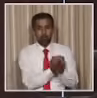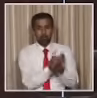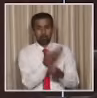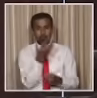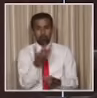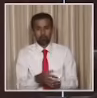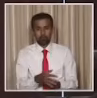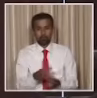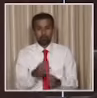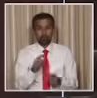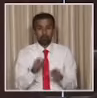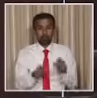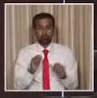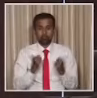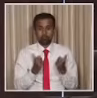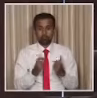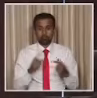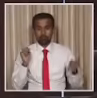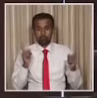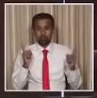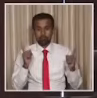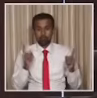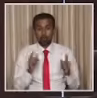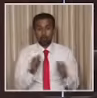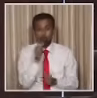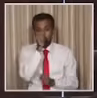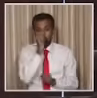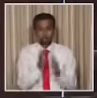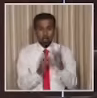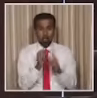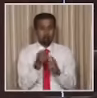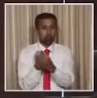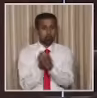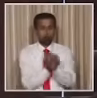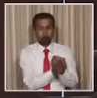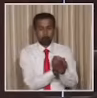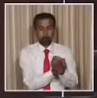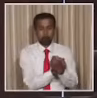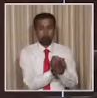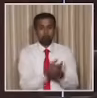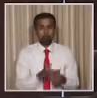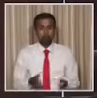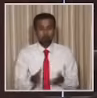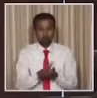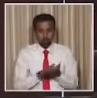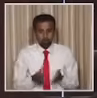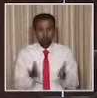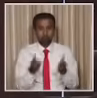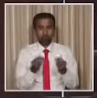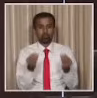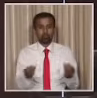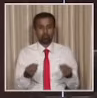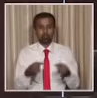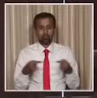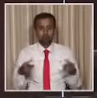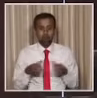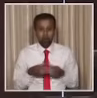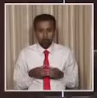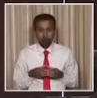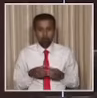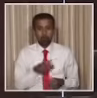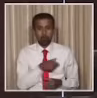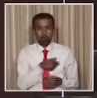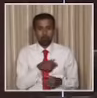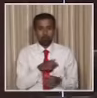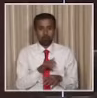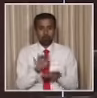තිනවා ජනතාවගේ ජීවිතත් එක්ක සෙල්ලම් කරපු හොර ඇමතිවරයෙක් අල්ල හිරේ දාන්න එම් පාර කපලා දීලා තිනවා අපි ඒ වගේම විපක්ෂයෙන් ඉඳගෙන අපි අපේ